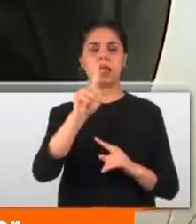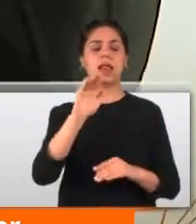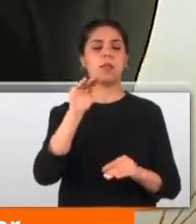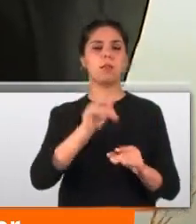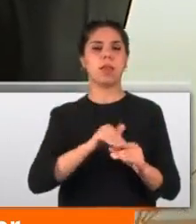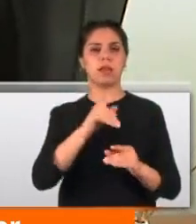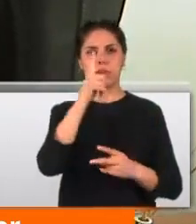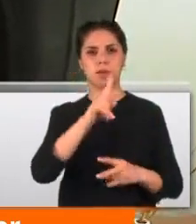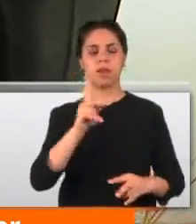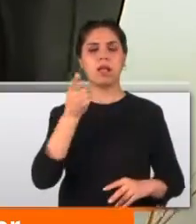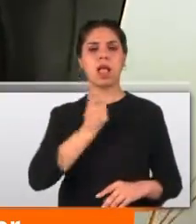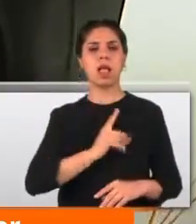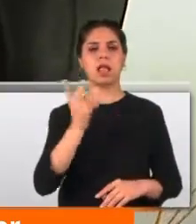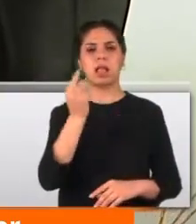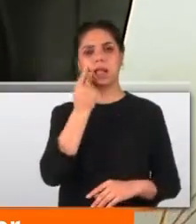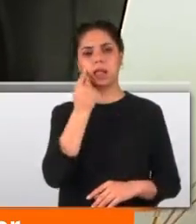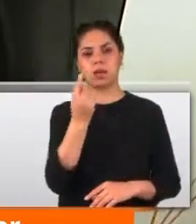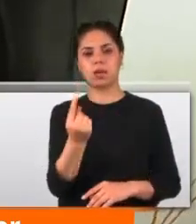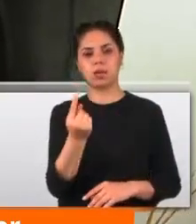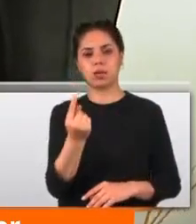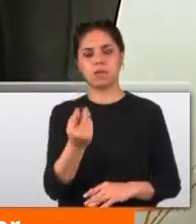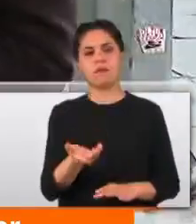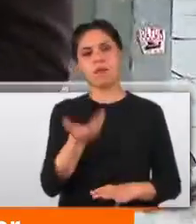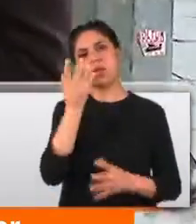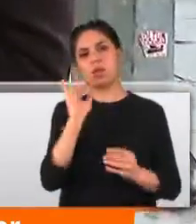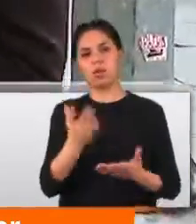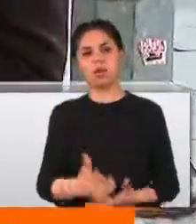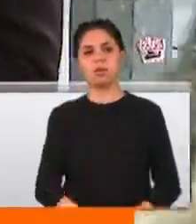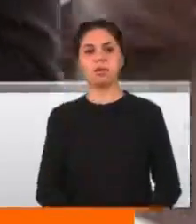milletvekili ve bağımsız adaylarının sayısına göre artabilecek